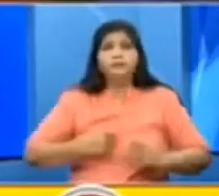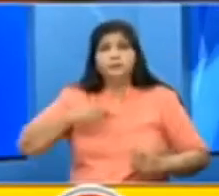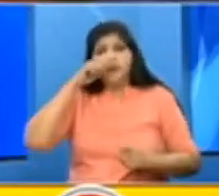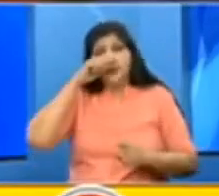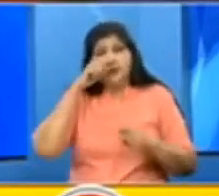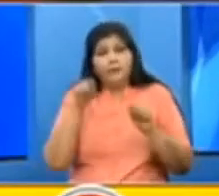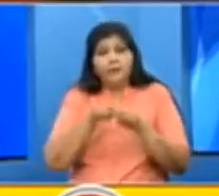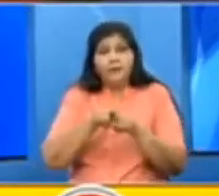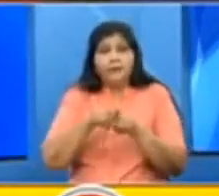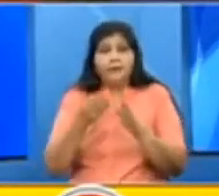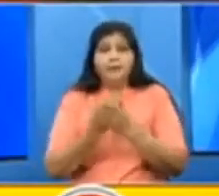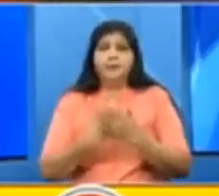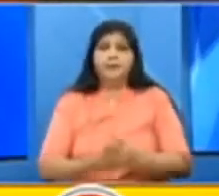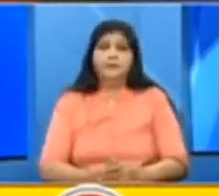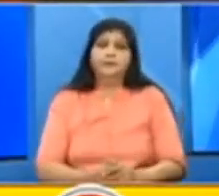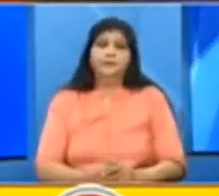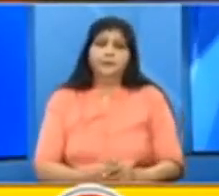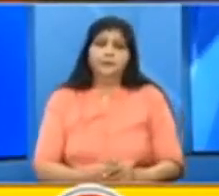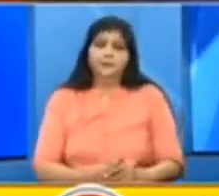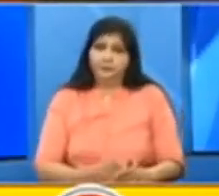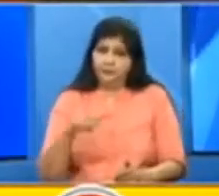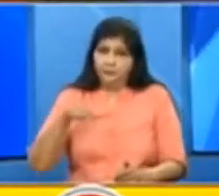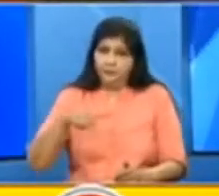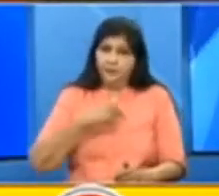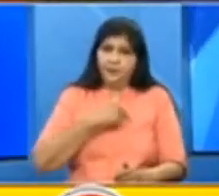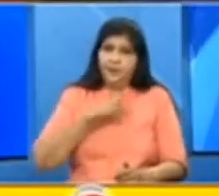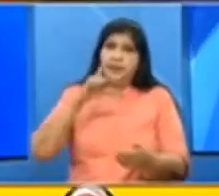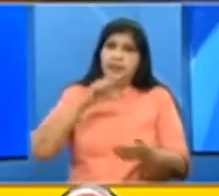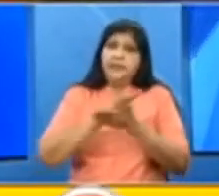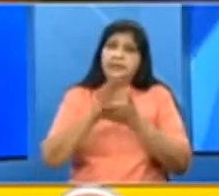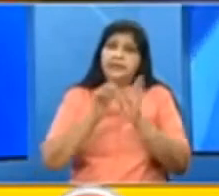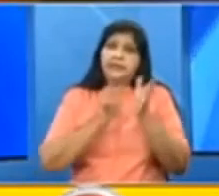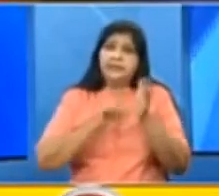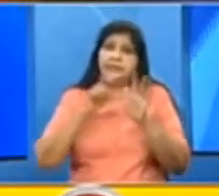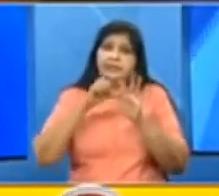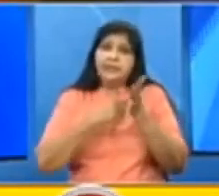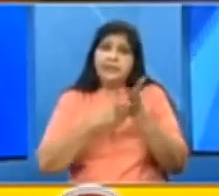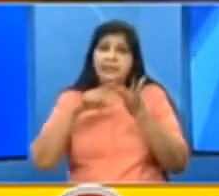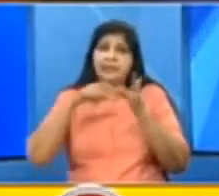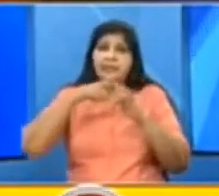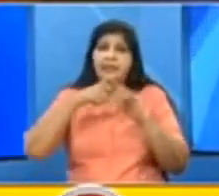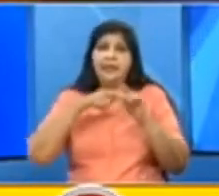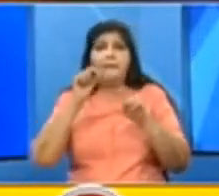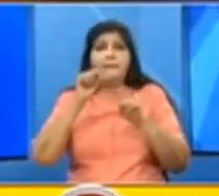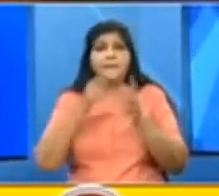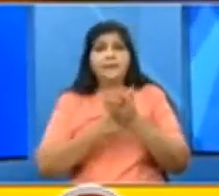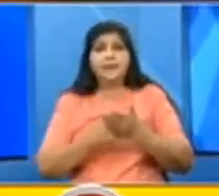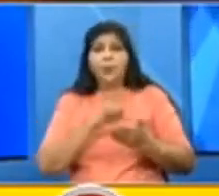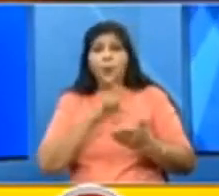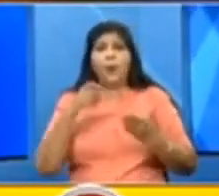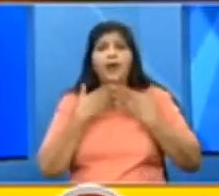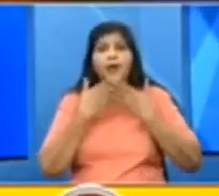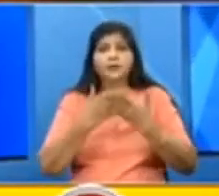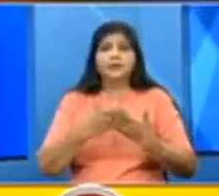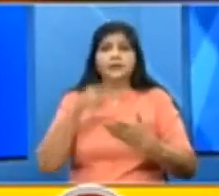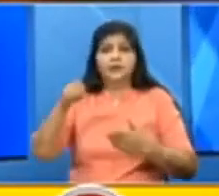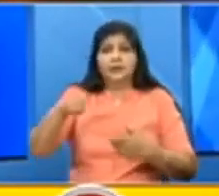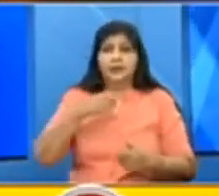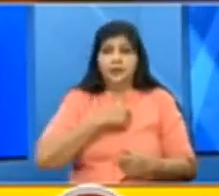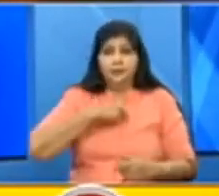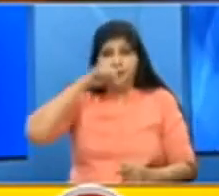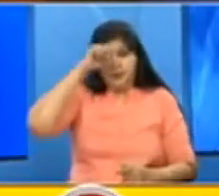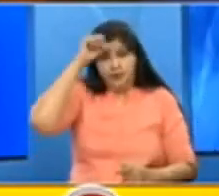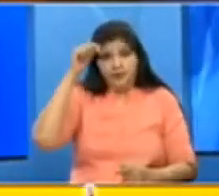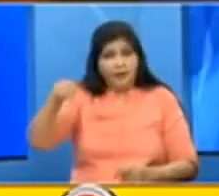गौरवान्वित होने वाली बात है। मैं श्री चंद्रिका प्रसाद संतोखी को बधाई देता हूं और अपने राष्ट्र की